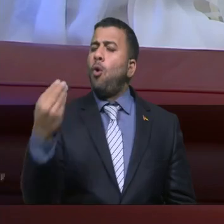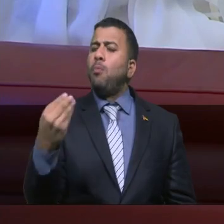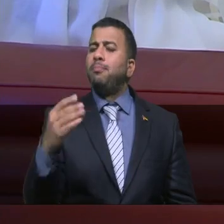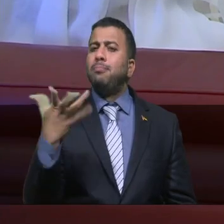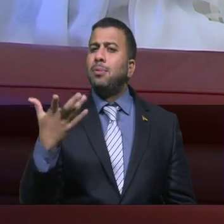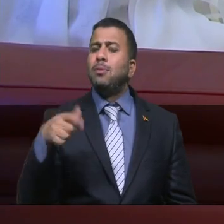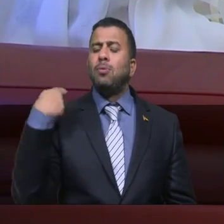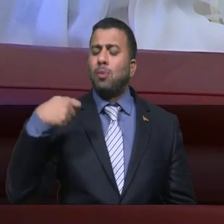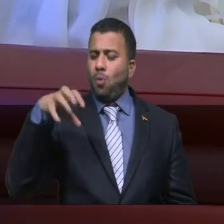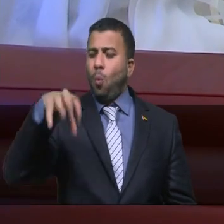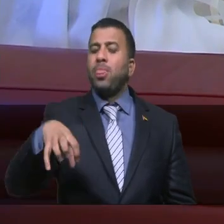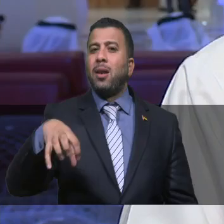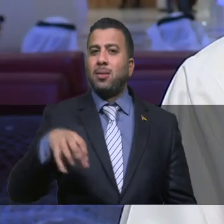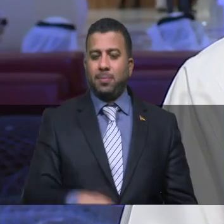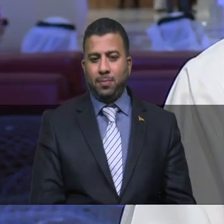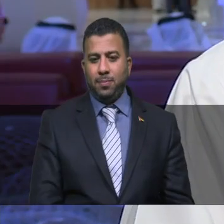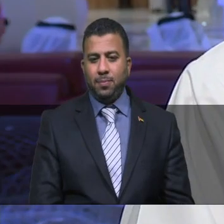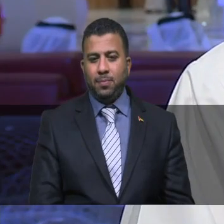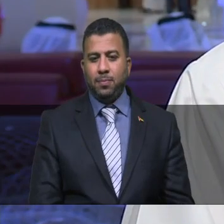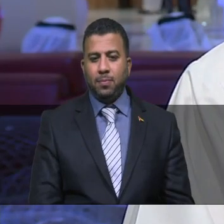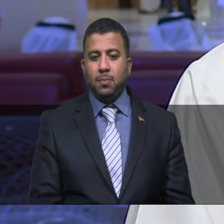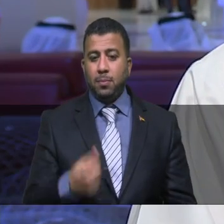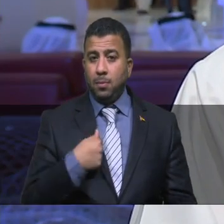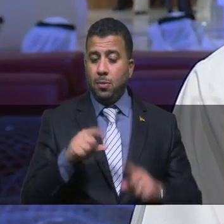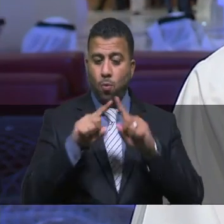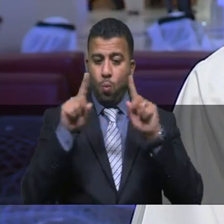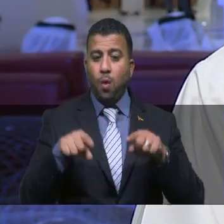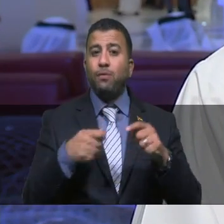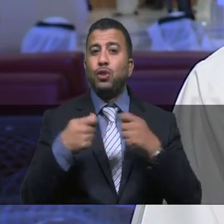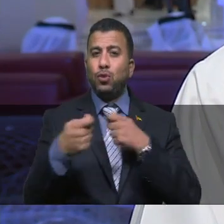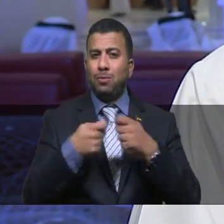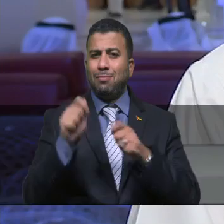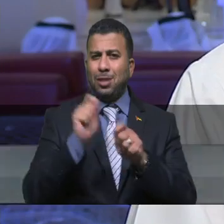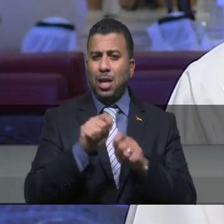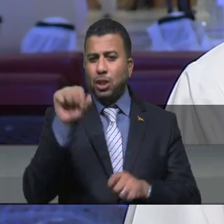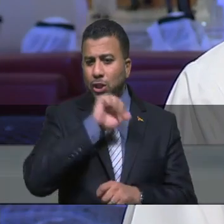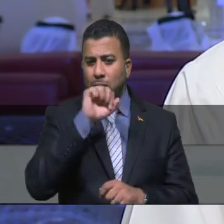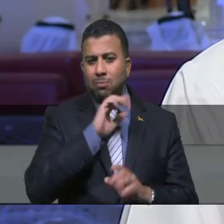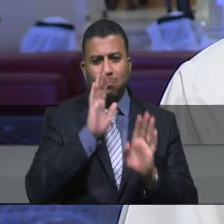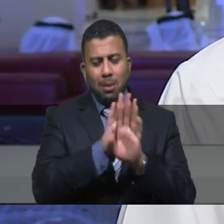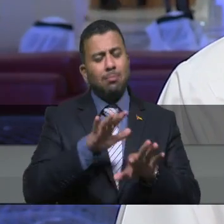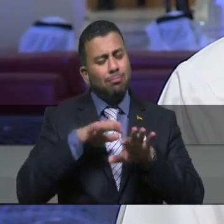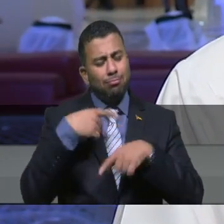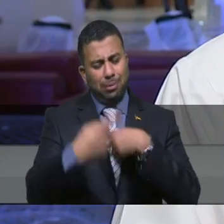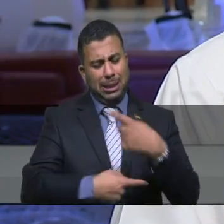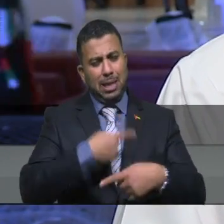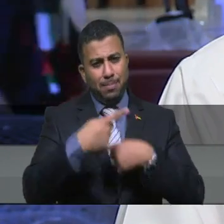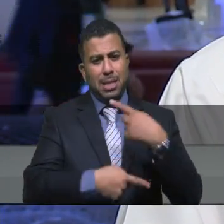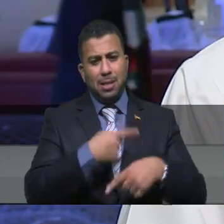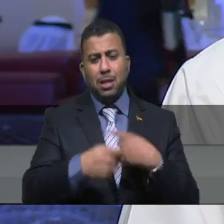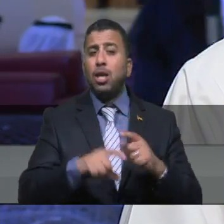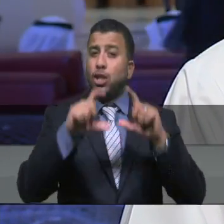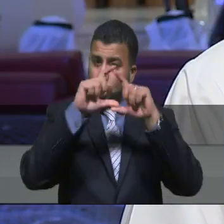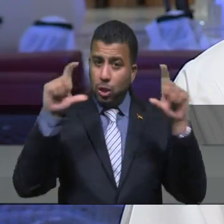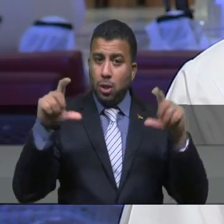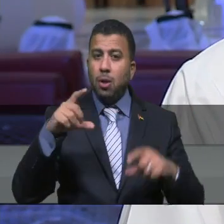والانتماء للوطن. نتعهد كغرفة تجارة وصناعة الشارقة بدعم المسيرة واستمرار المسيرة تحت